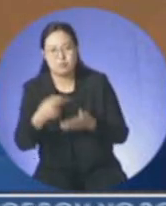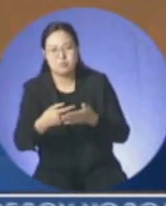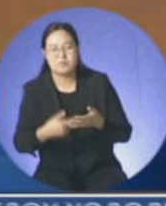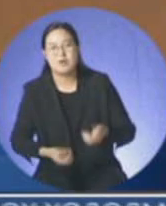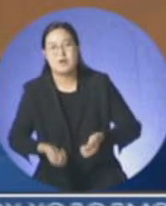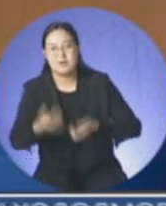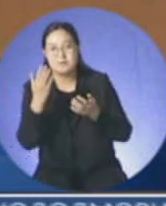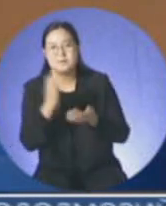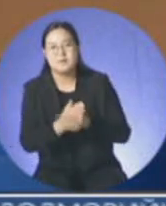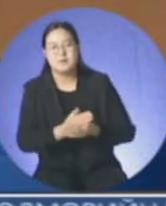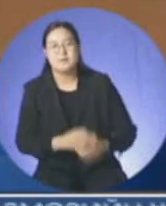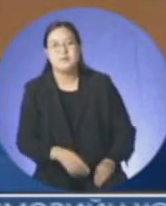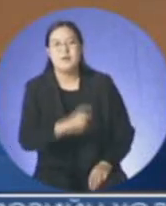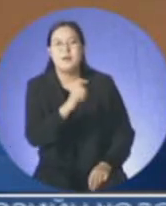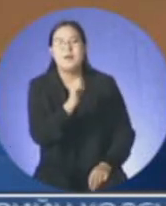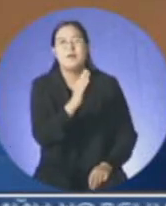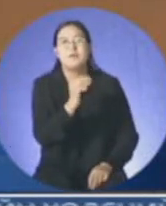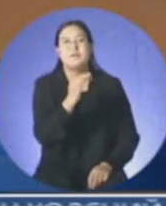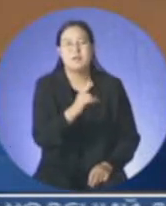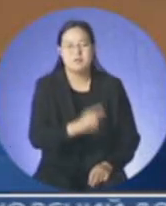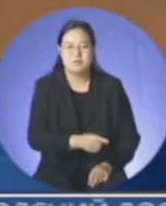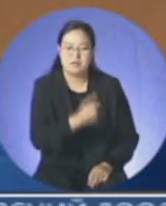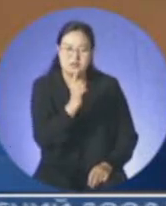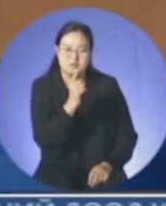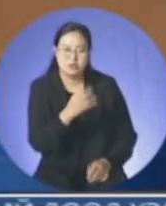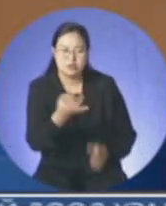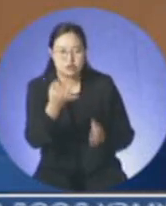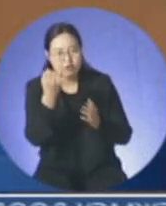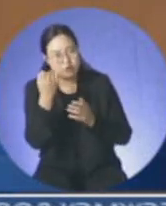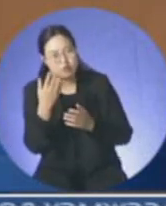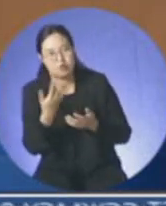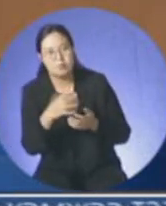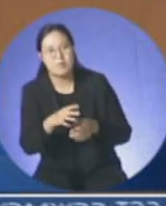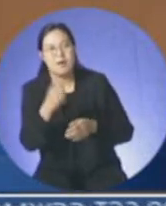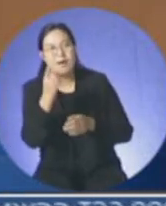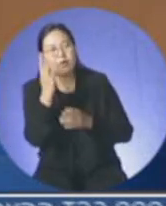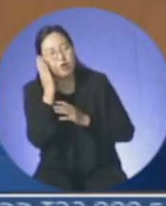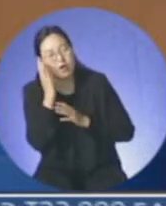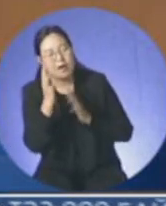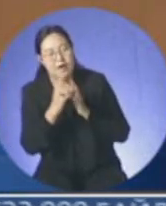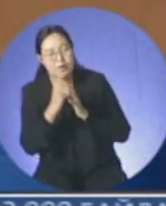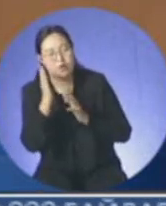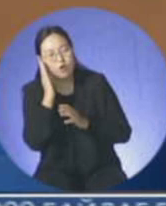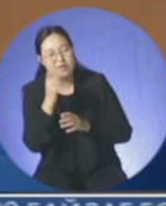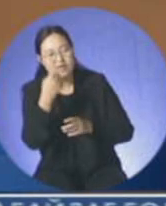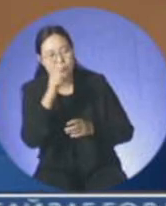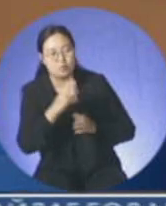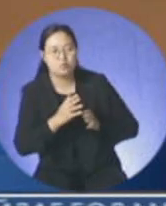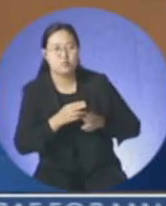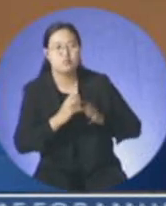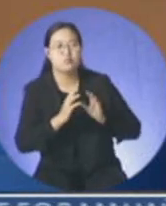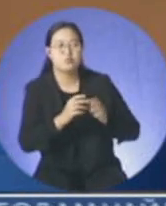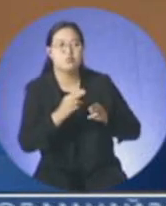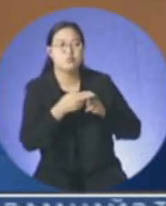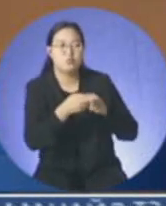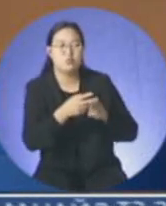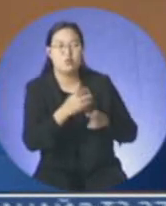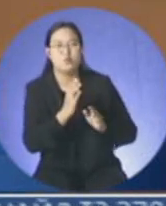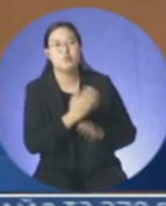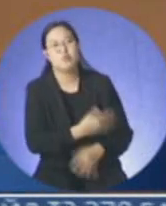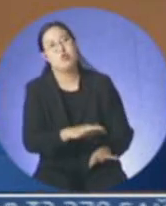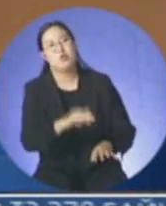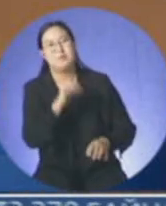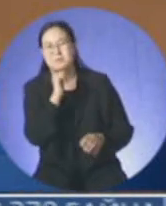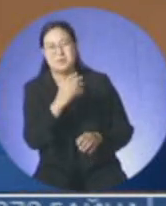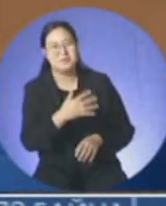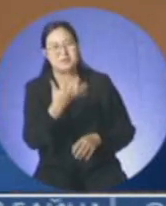байна. Хавтар бол ганцхан нэг 7 хоногийн ч 10 хоногийн ажиллахын асуудлыг эргэлдэх. Хамгийн та 5-аас 6 сар